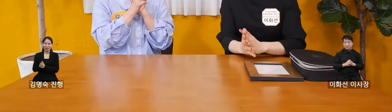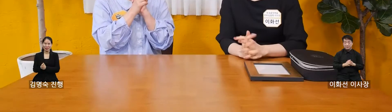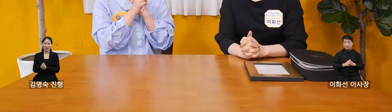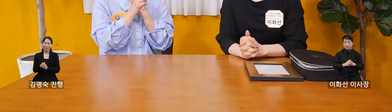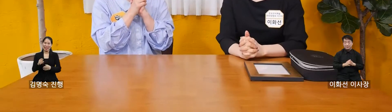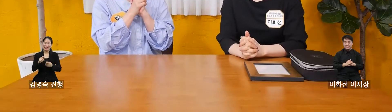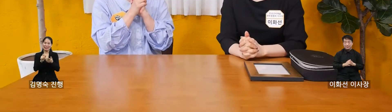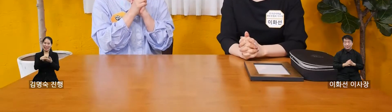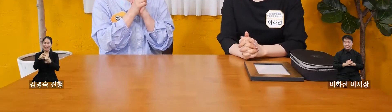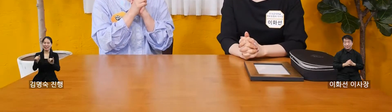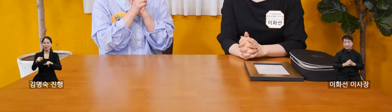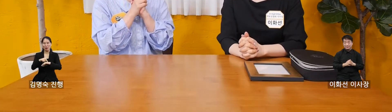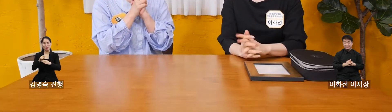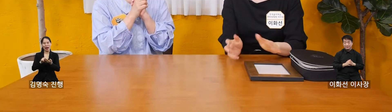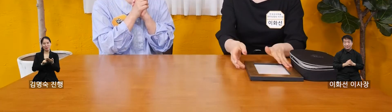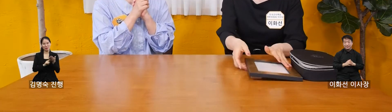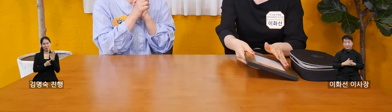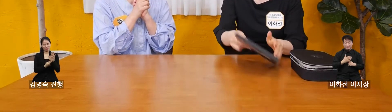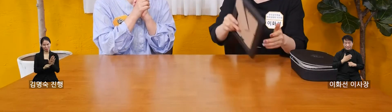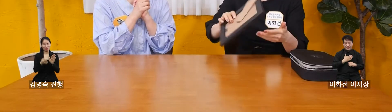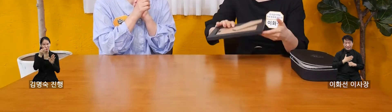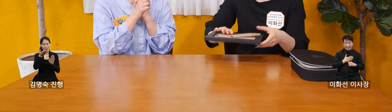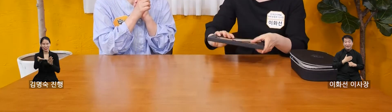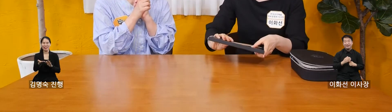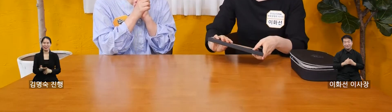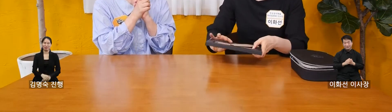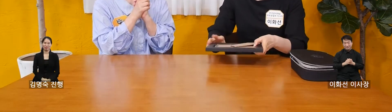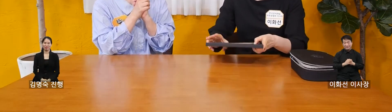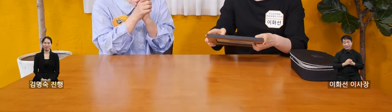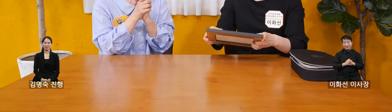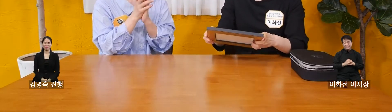보도록 하겠습니다. 제가 마음을 보여